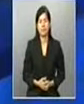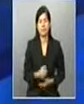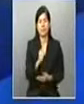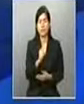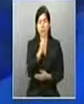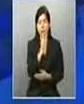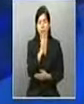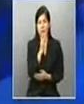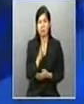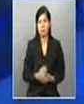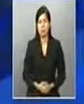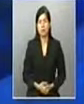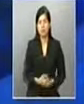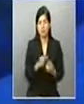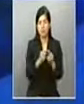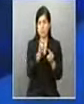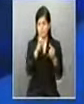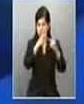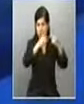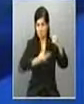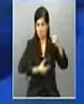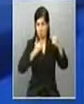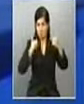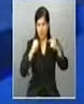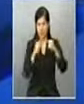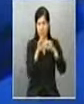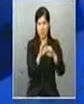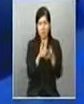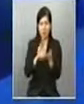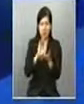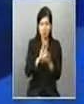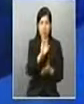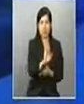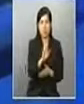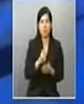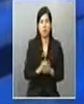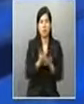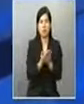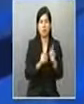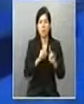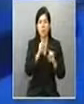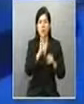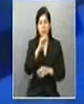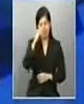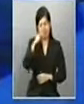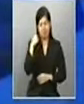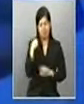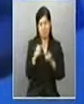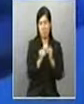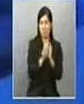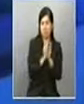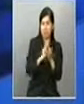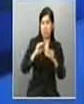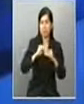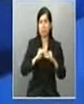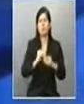นะคะว่าภาพนี้เนี่ยน่าจะส่งสะท้อนต่อทิศทางของการลงทุนในตลาดหุ้นไทยด้วยหลังจากที่ปรับตัวได้อย่างคึกคักส่วนใครที่มองตัวเล